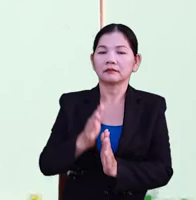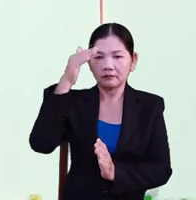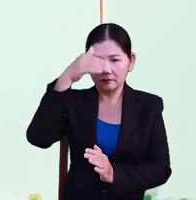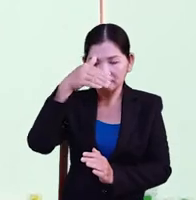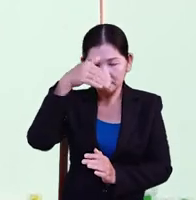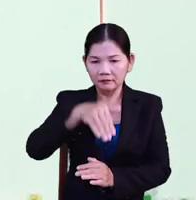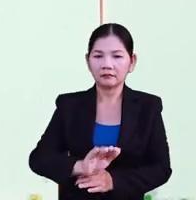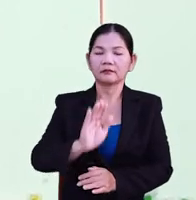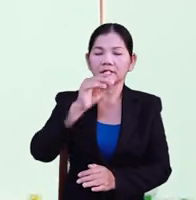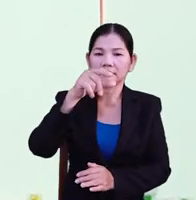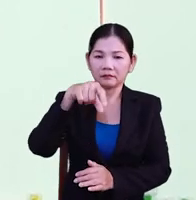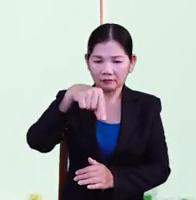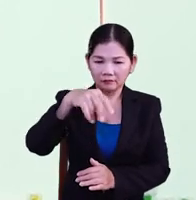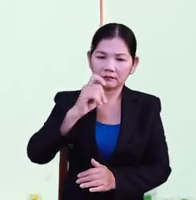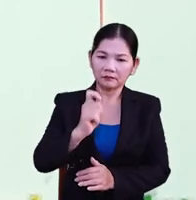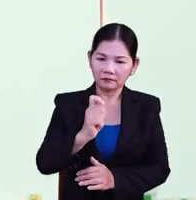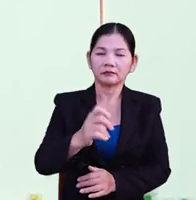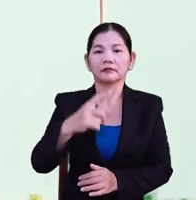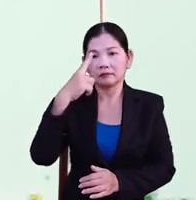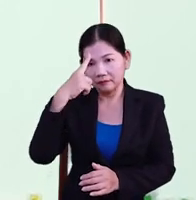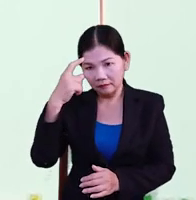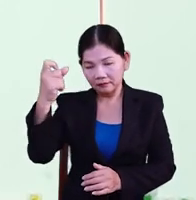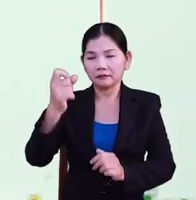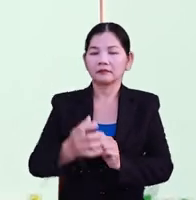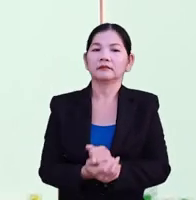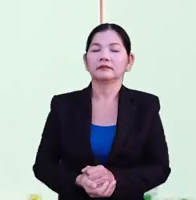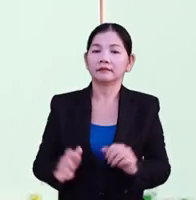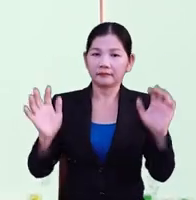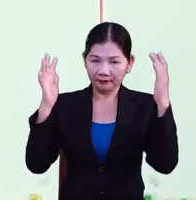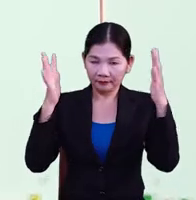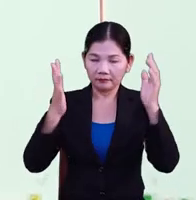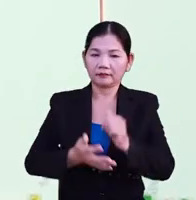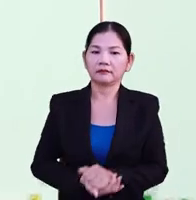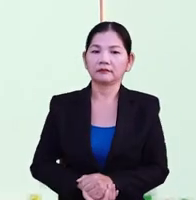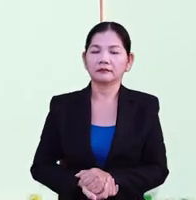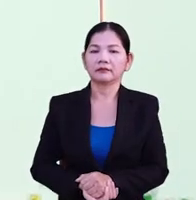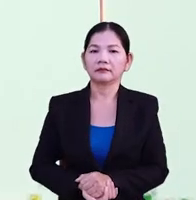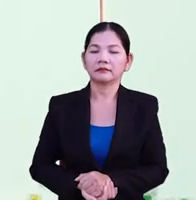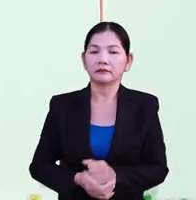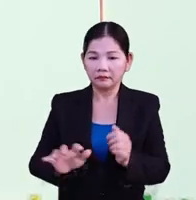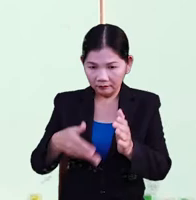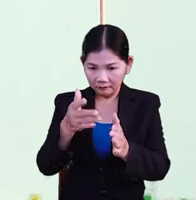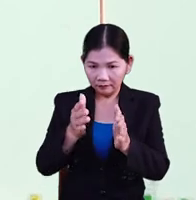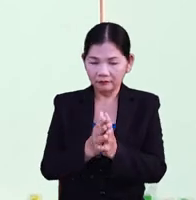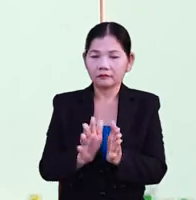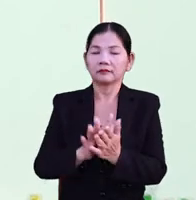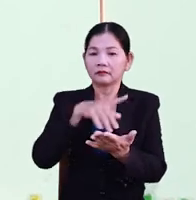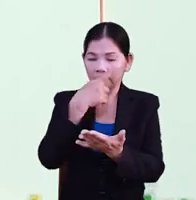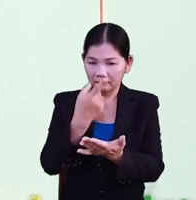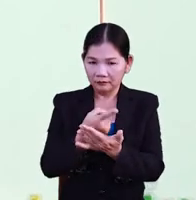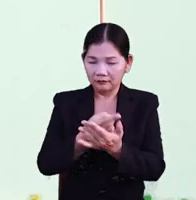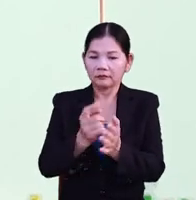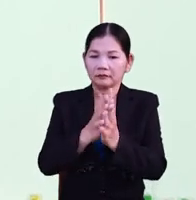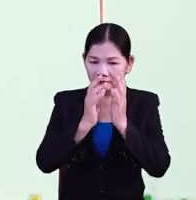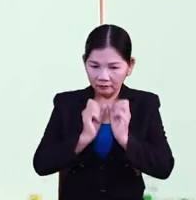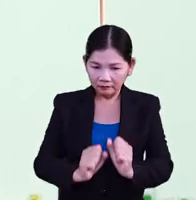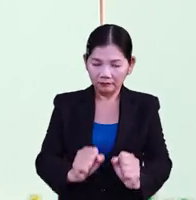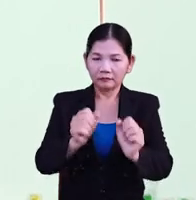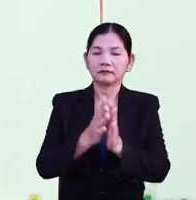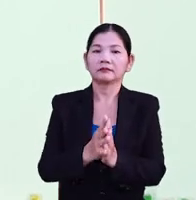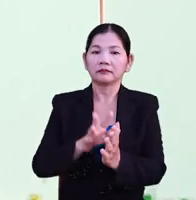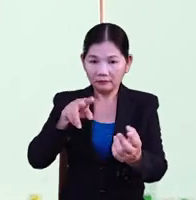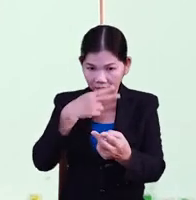ខចាឆ្លាតឆ្លាតពូកែមែនតើណាកូនណាចាអរគុណដែលកូនចូលរួមខិតខំចូលរួម